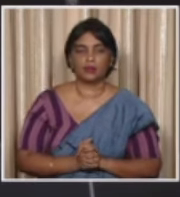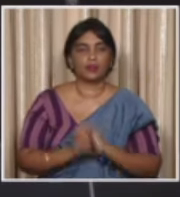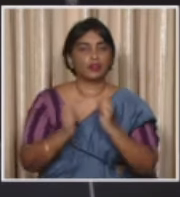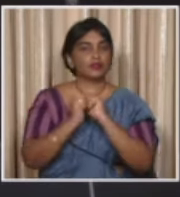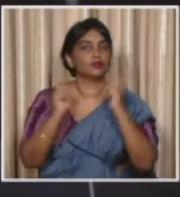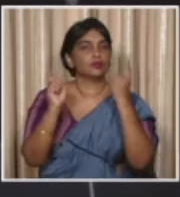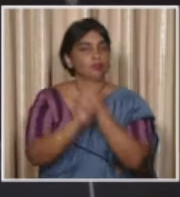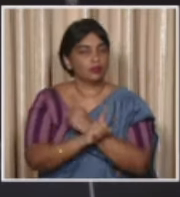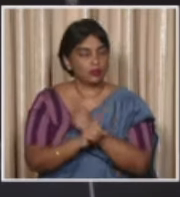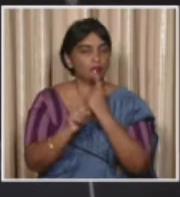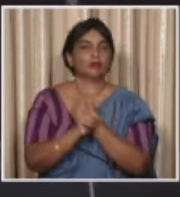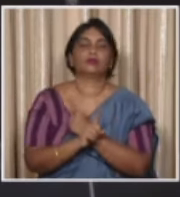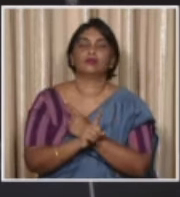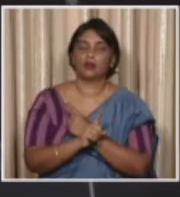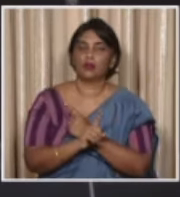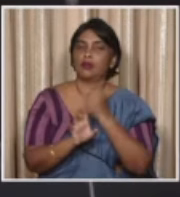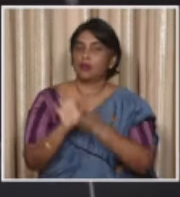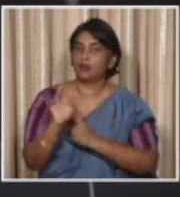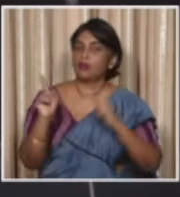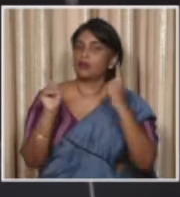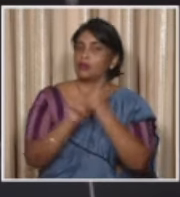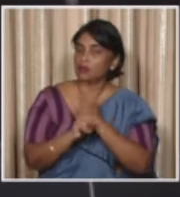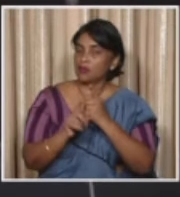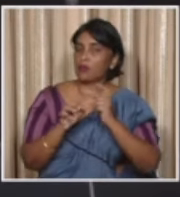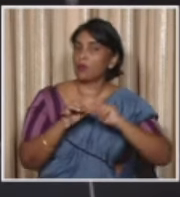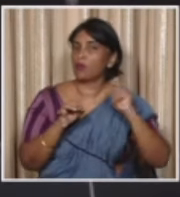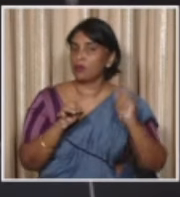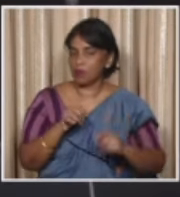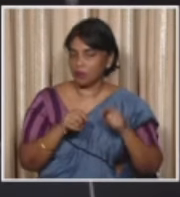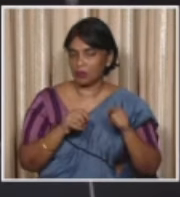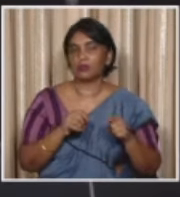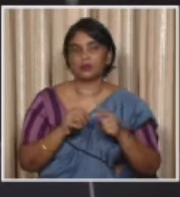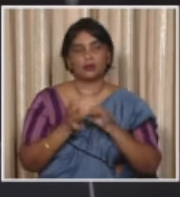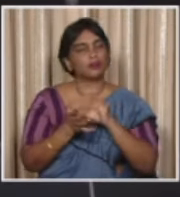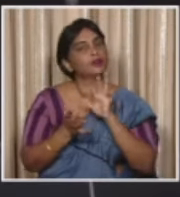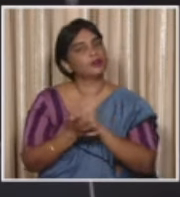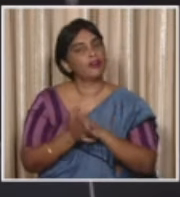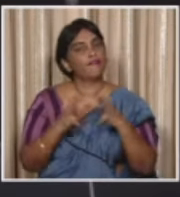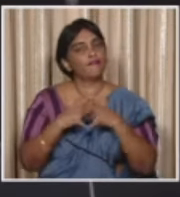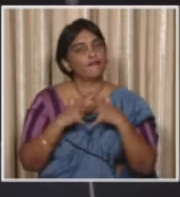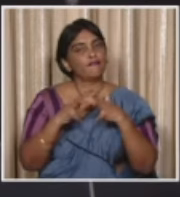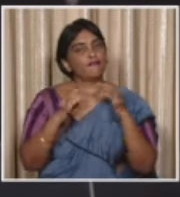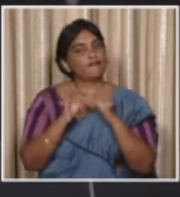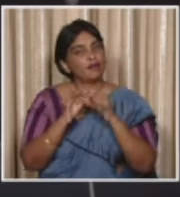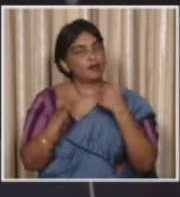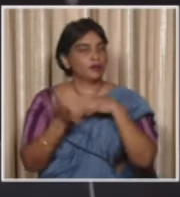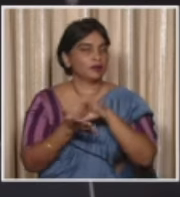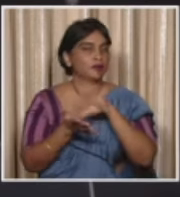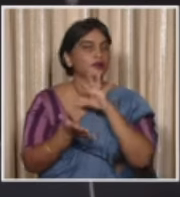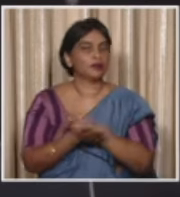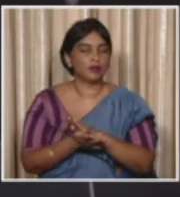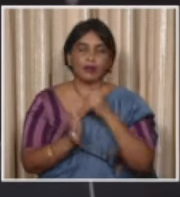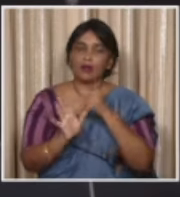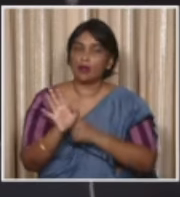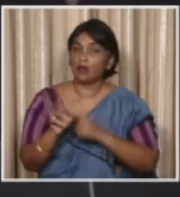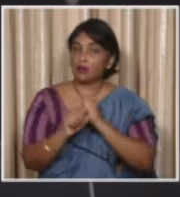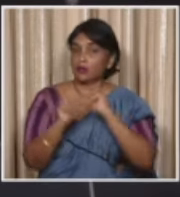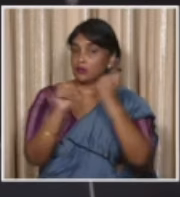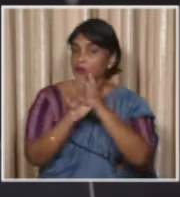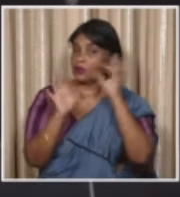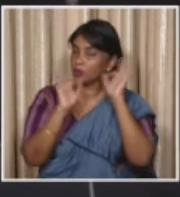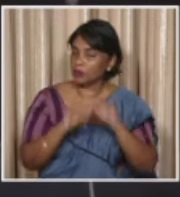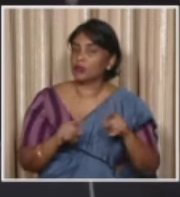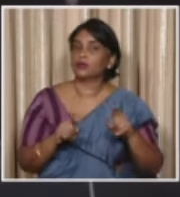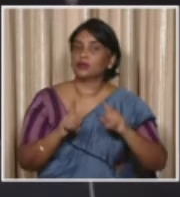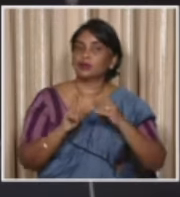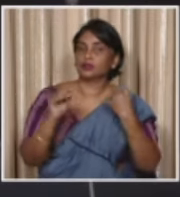ස්ථානමාරු අනුයුක්ත කිරීම වාර්ෂික ස්ථානමාරුයි මණ්ඩල ක්‍රියාත්මක වෙනවා. ඒවා වෙබ් අඩවිය සඳහන් කළා තිනවා. වාර්ෂික නවන ස්ථානමාරුයින්